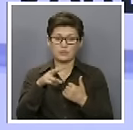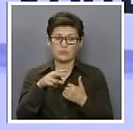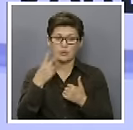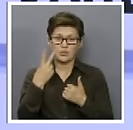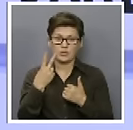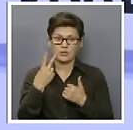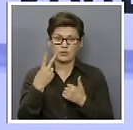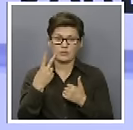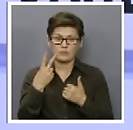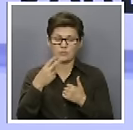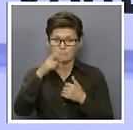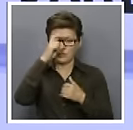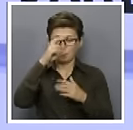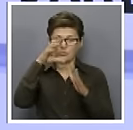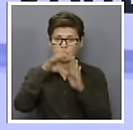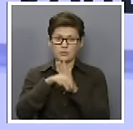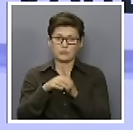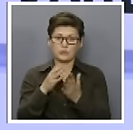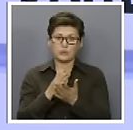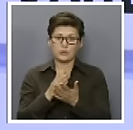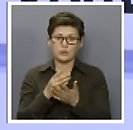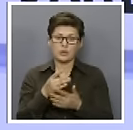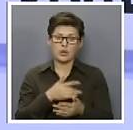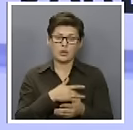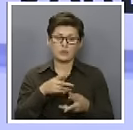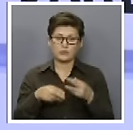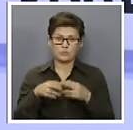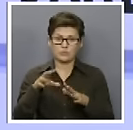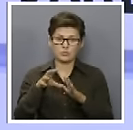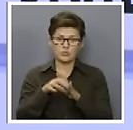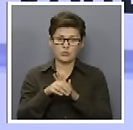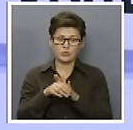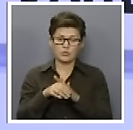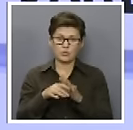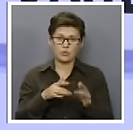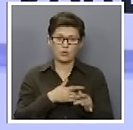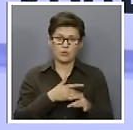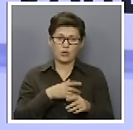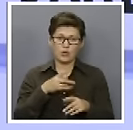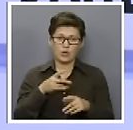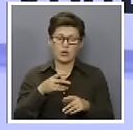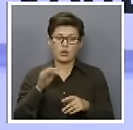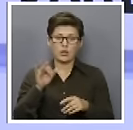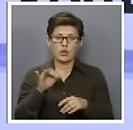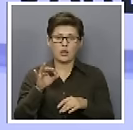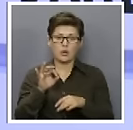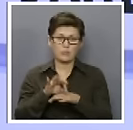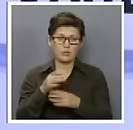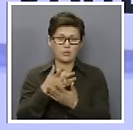22 мемлекеттің ішіне кіріп отыр кардиохирургиялық жағынан, жүрекке жасайтын операциялар жағынан және оның ауырлығы